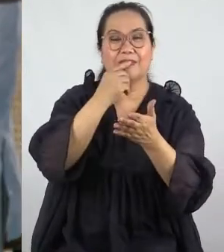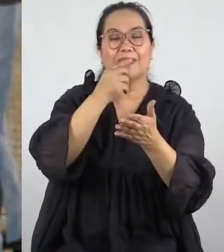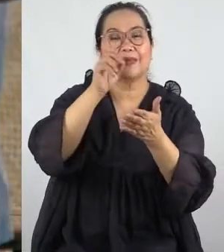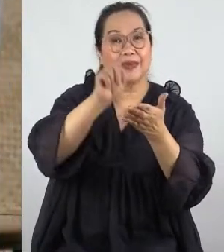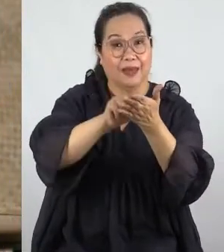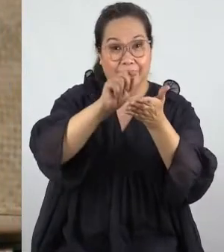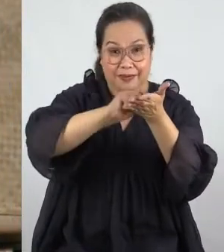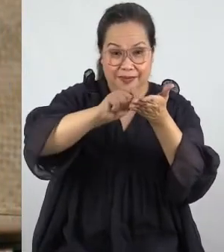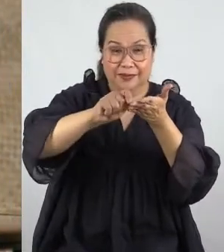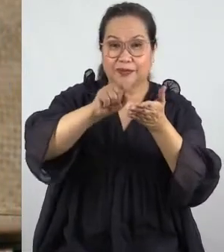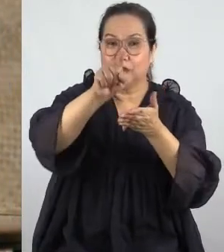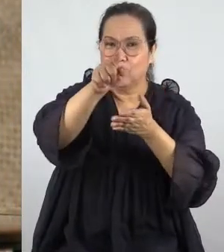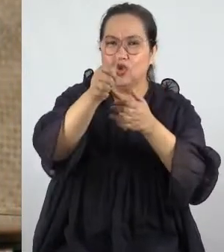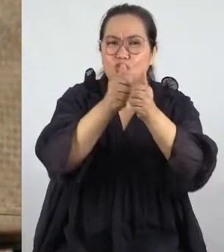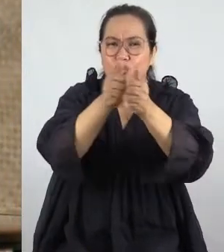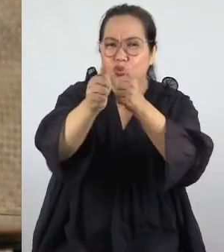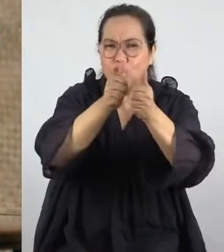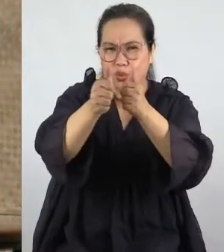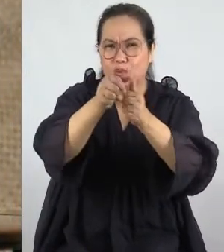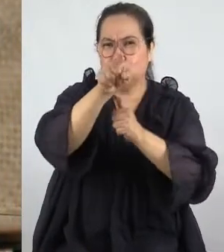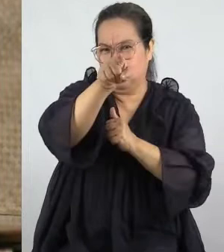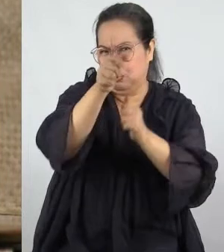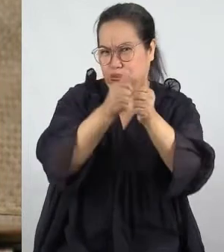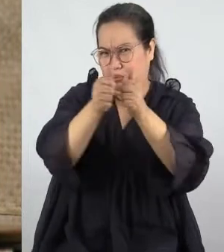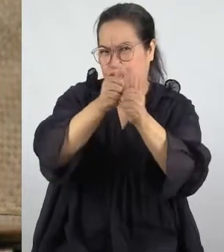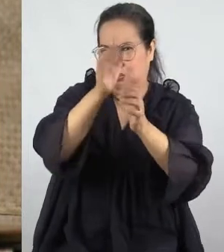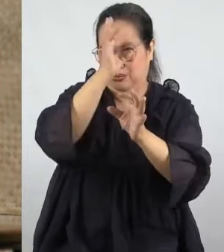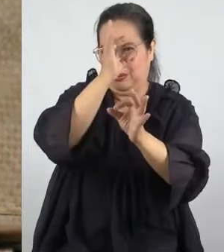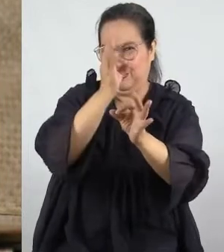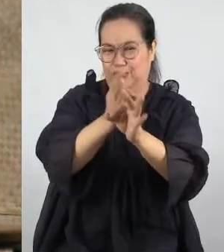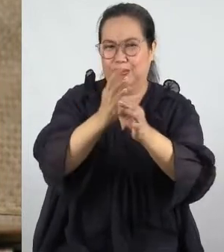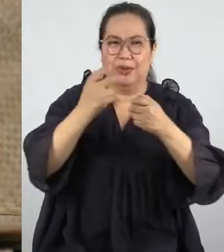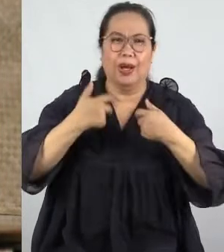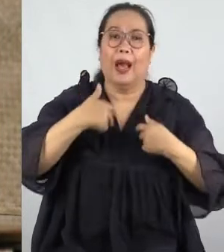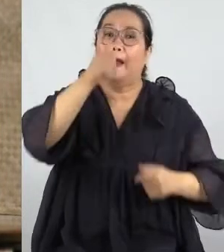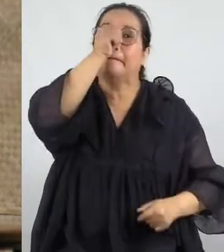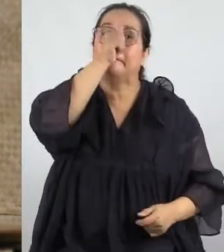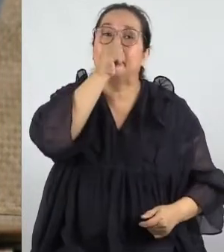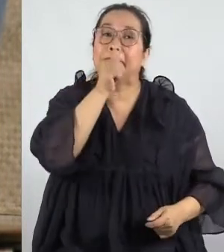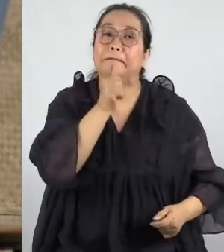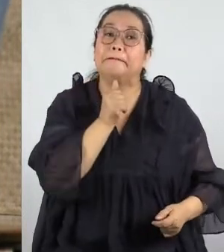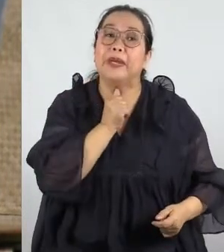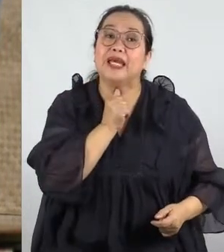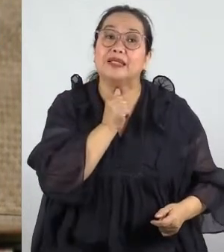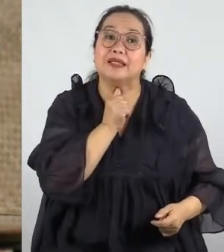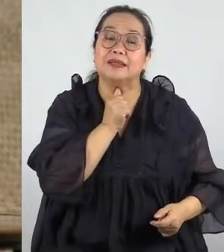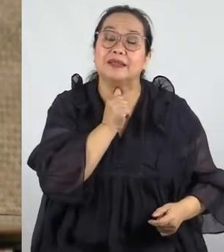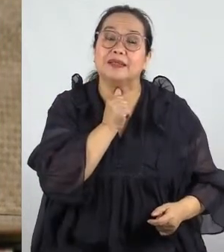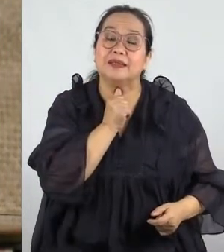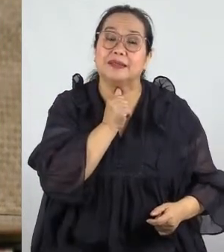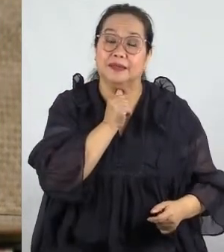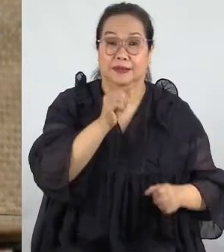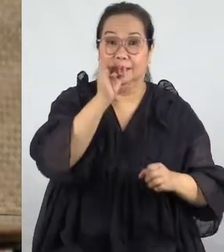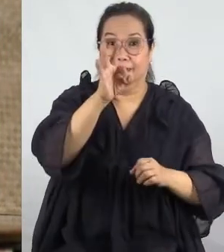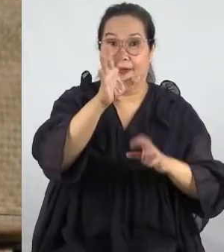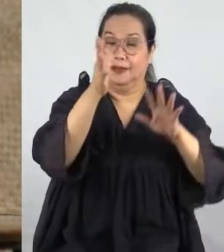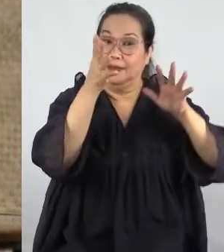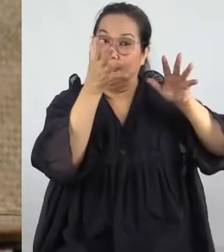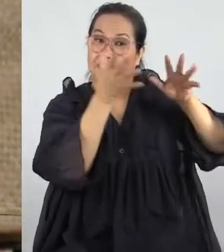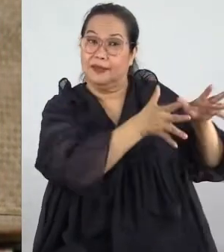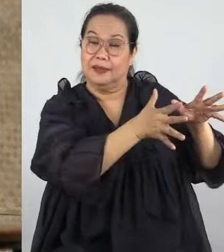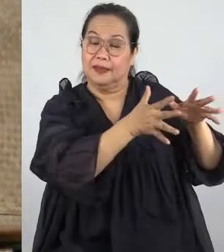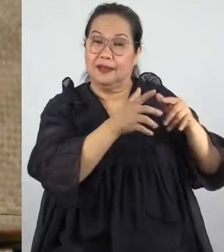lahat na takbuhin ang karera ng pananampalataya na may pagtitiis. Na isang tabi natin ang